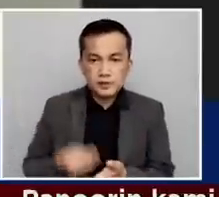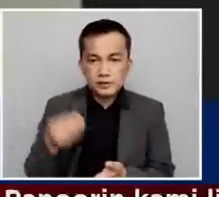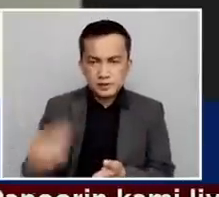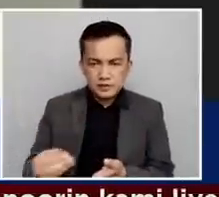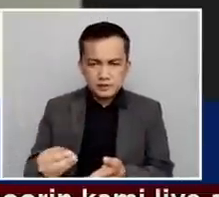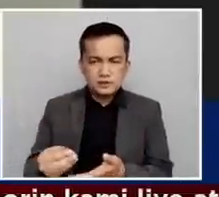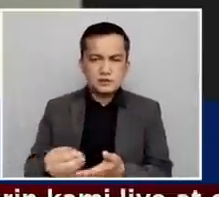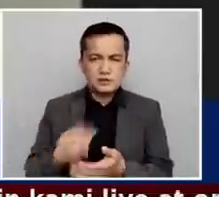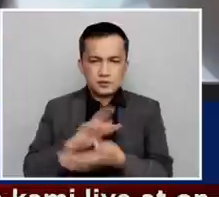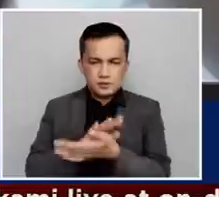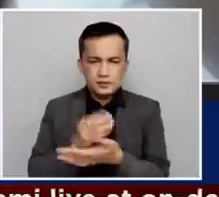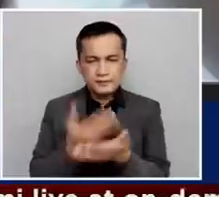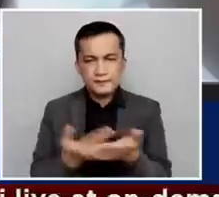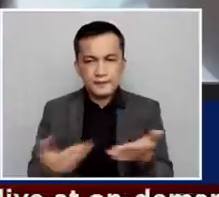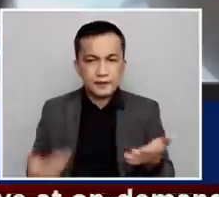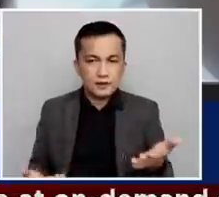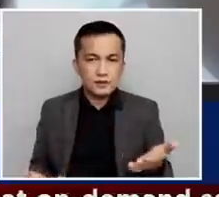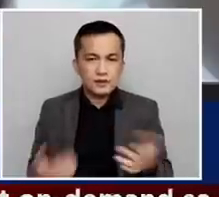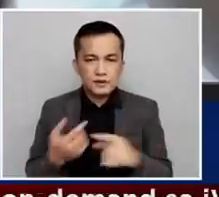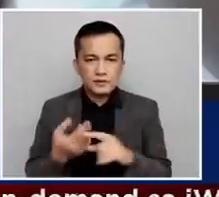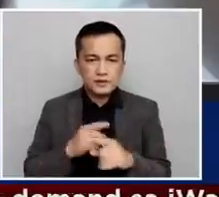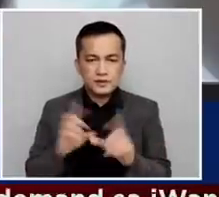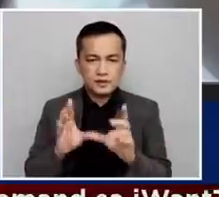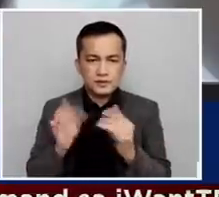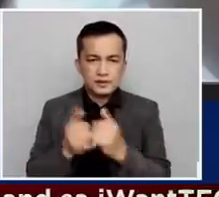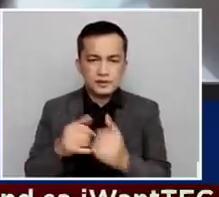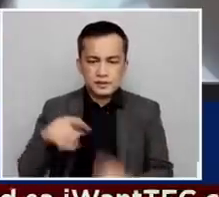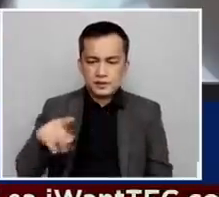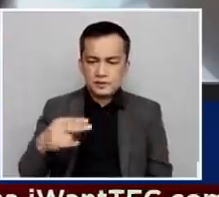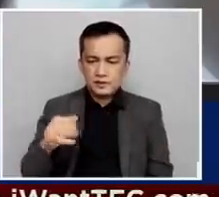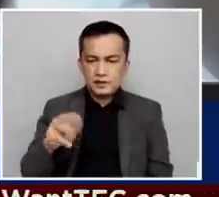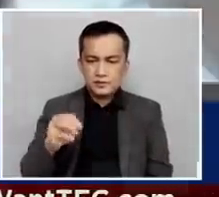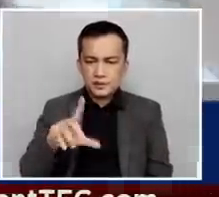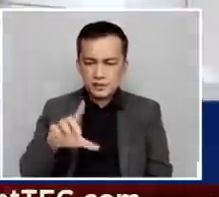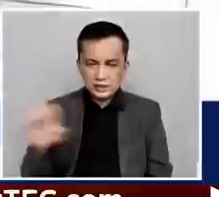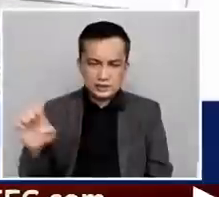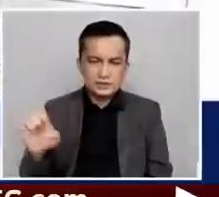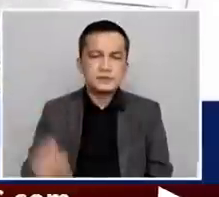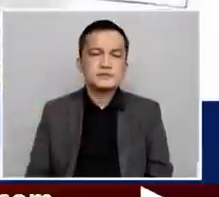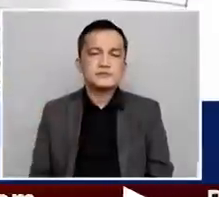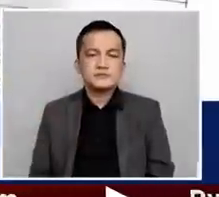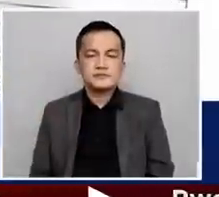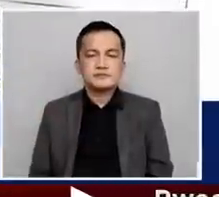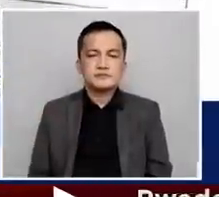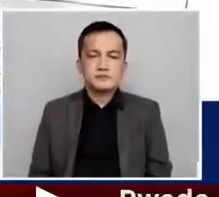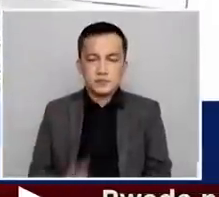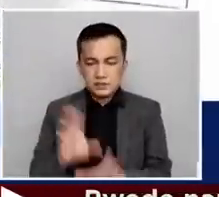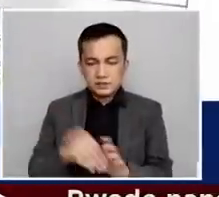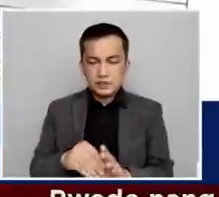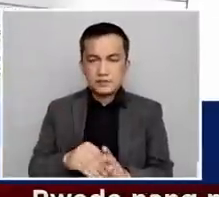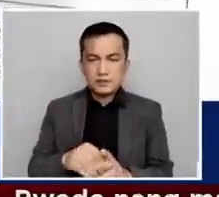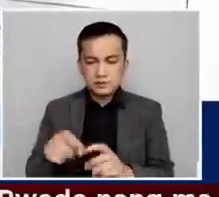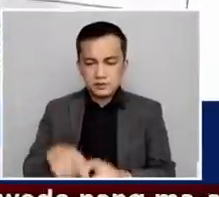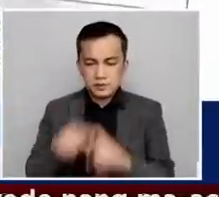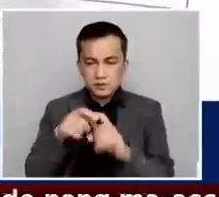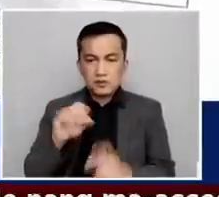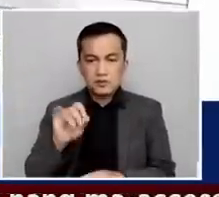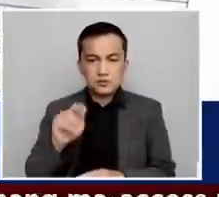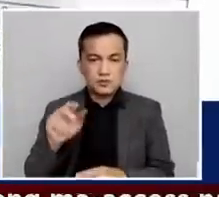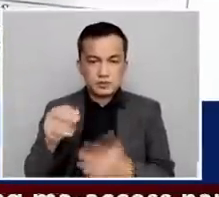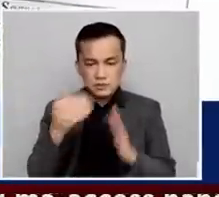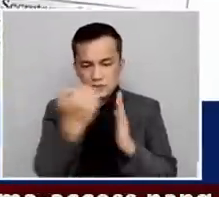mga COVID-19 supplies mula sa kumpanyang Farmally Pharmaceutical Corporation. Kasama rin sa sinuspinde ng Ombudsman ang iba